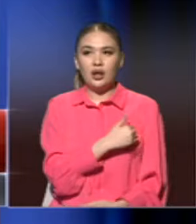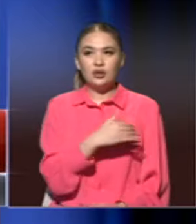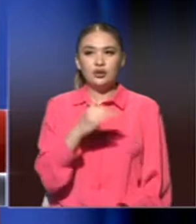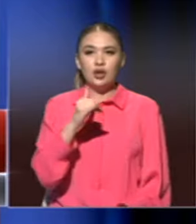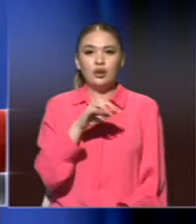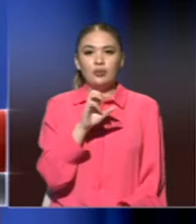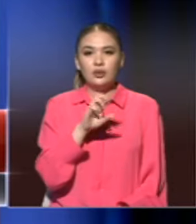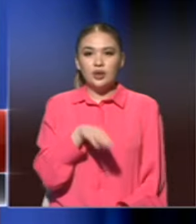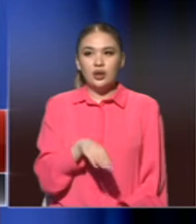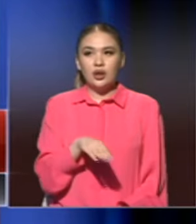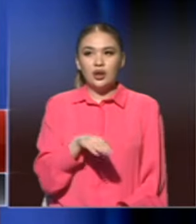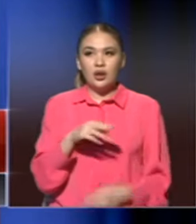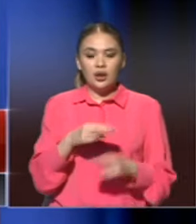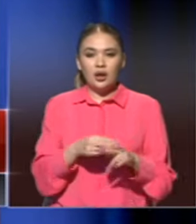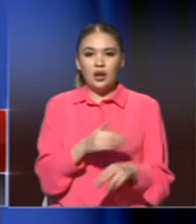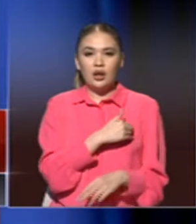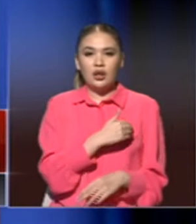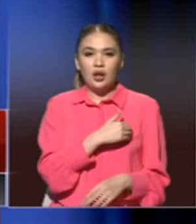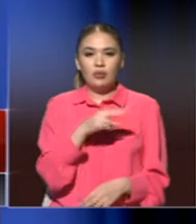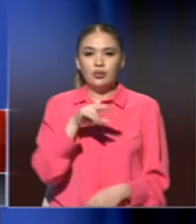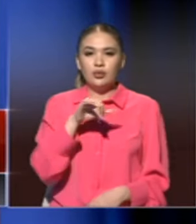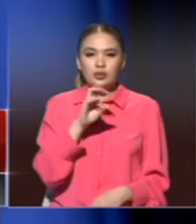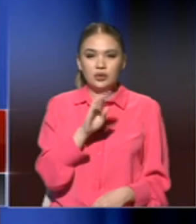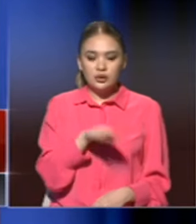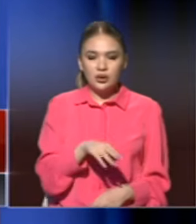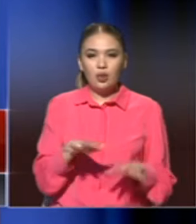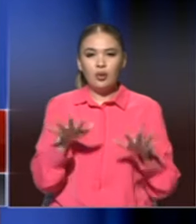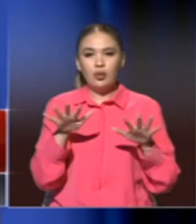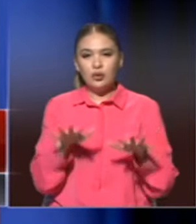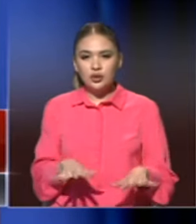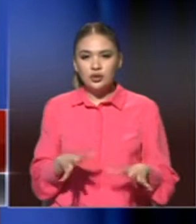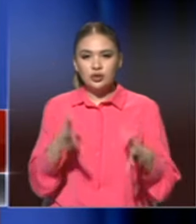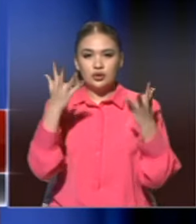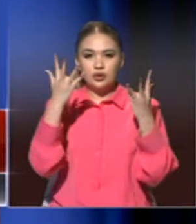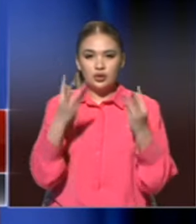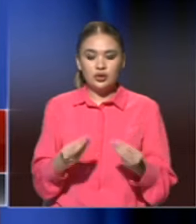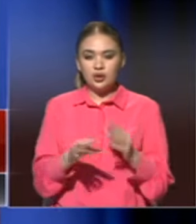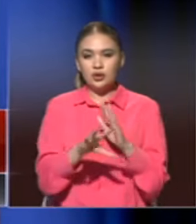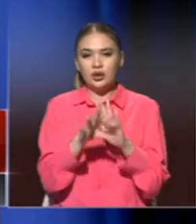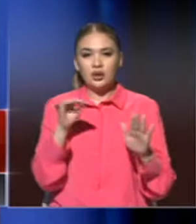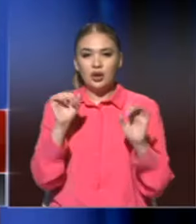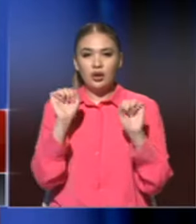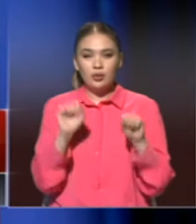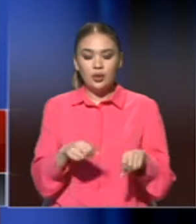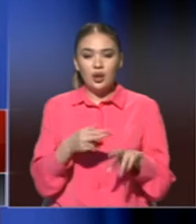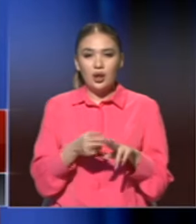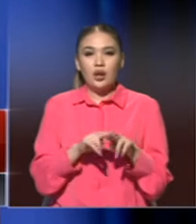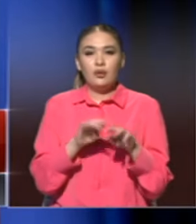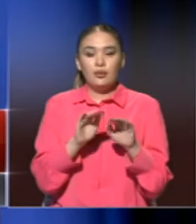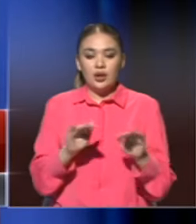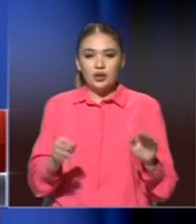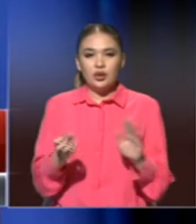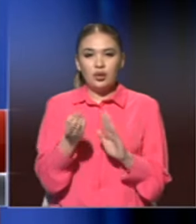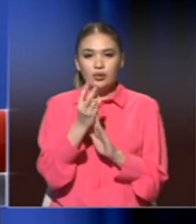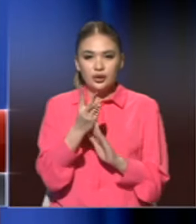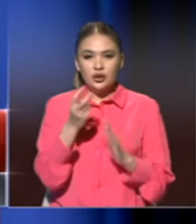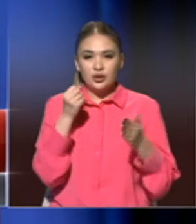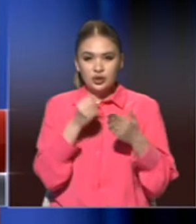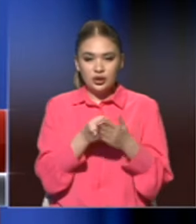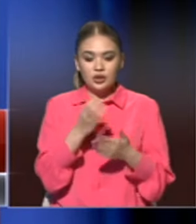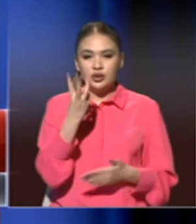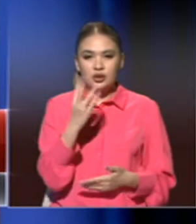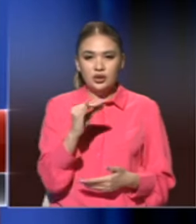тестілеуде балалар өзінің қалаған пунктін, қалаған орнын, қалаған күнін таңдайды. Яғни ол балаларда 12-ші шілдеге дейін